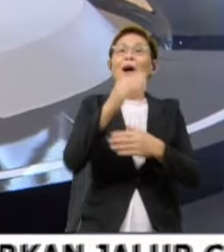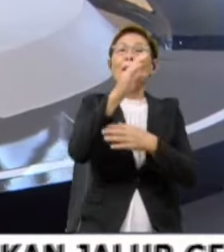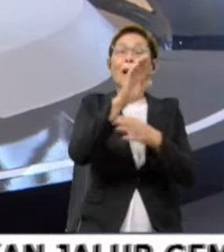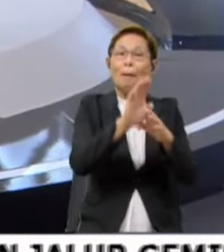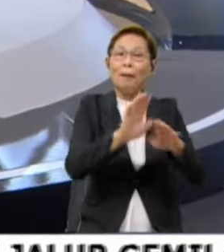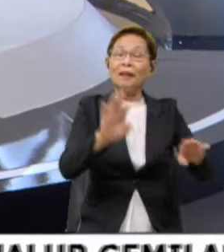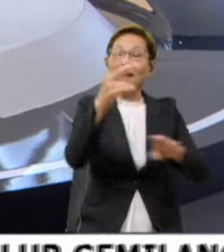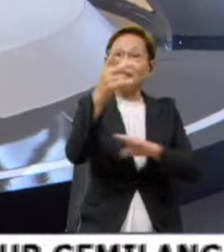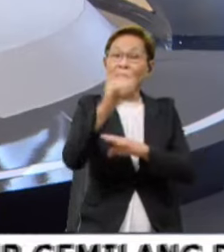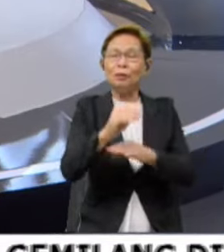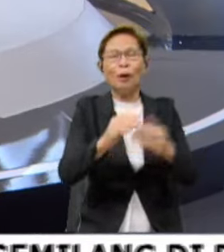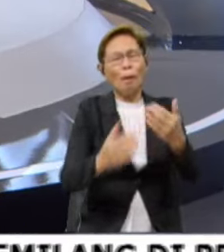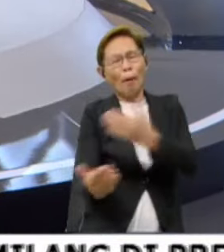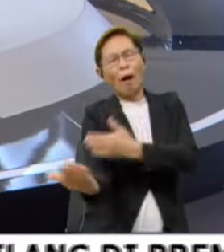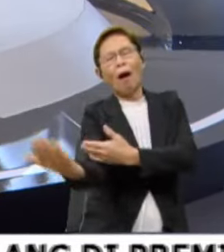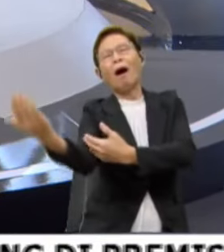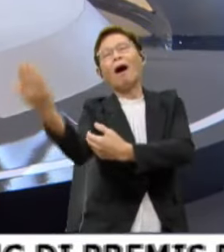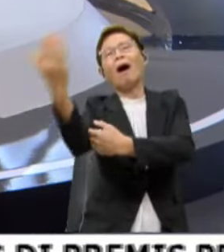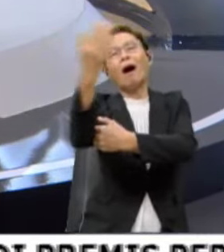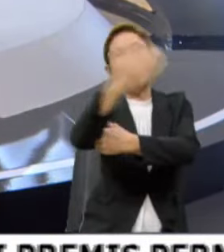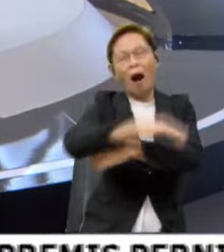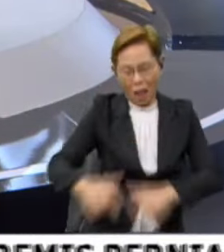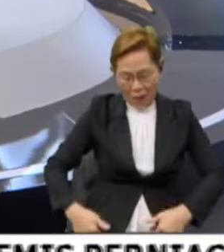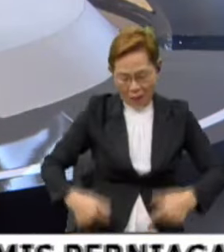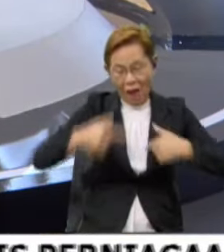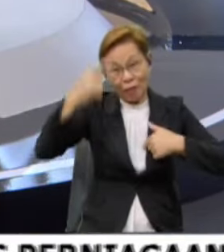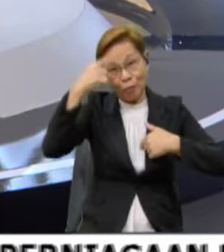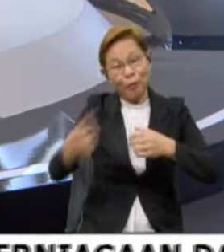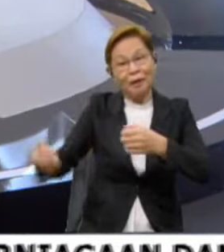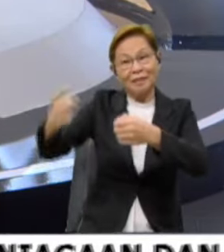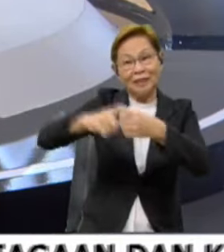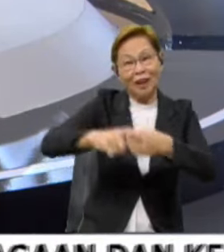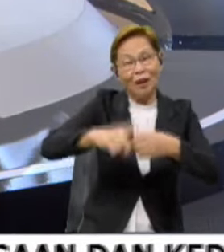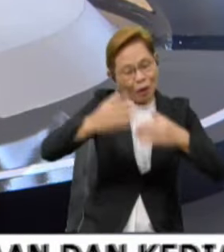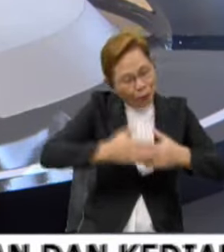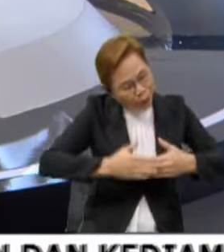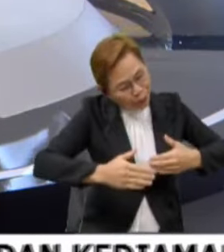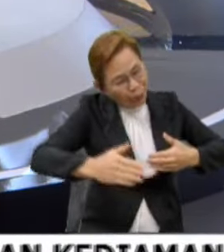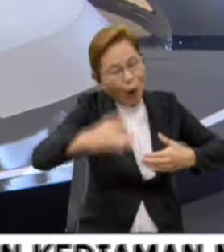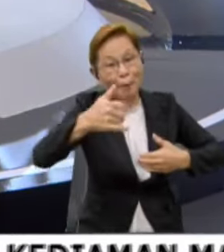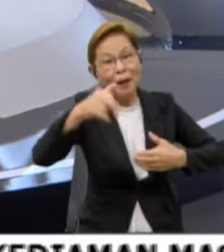sepanjang hari kami membawakan secara langsung untuk perkembangan perjalanan